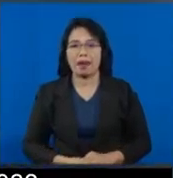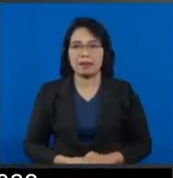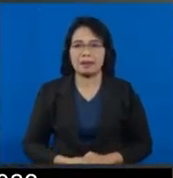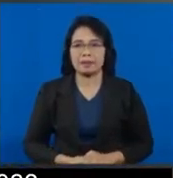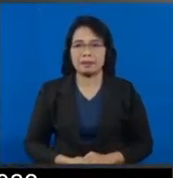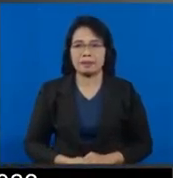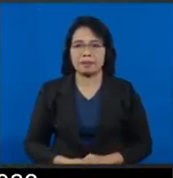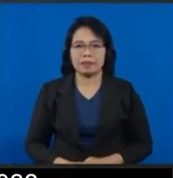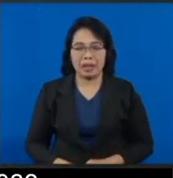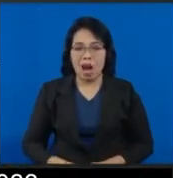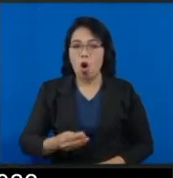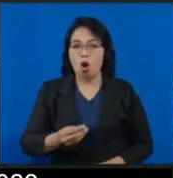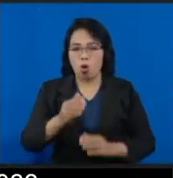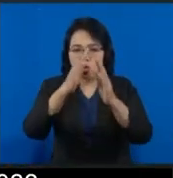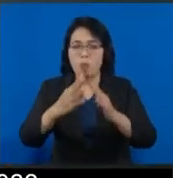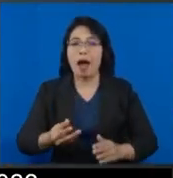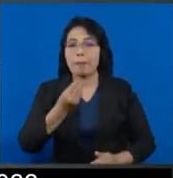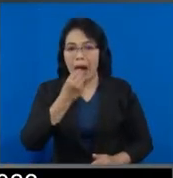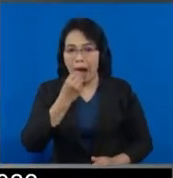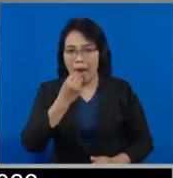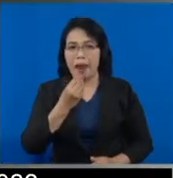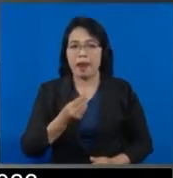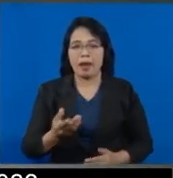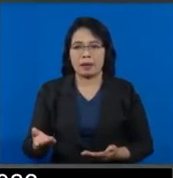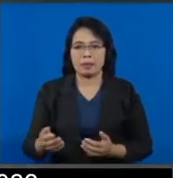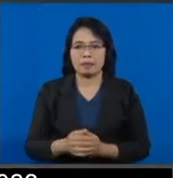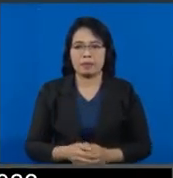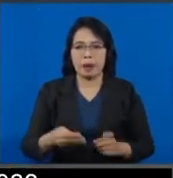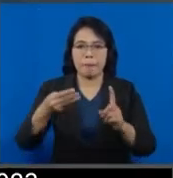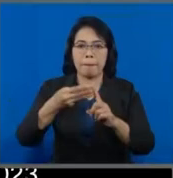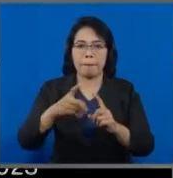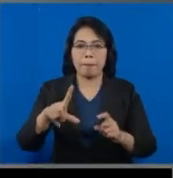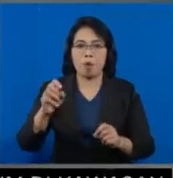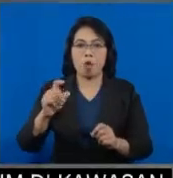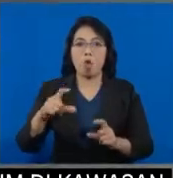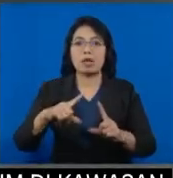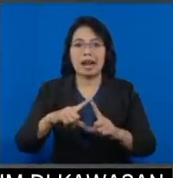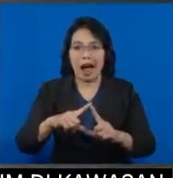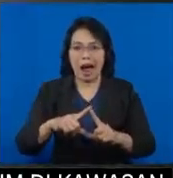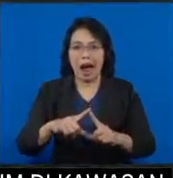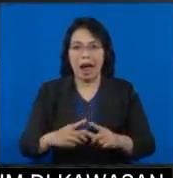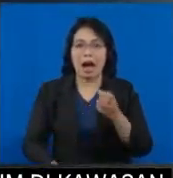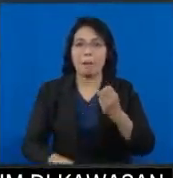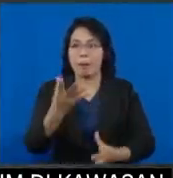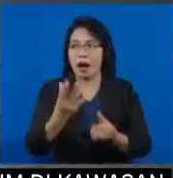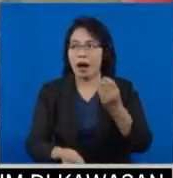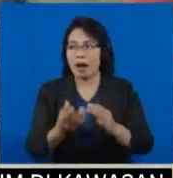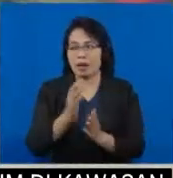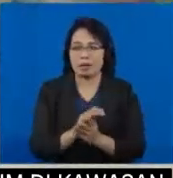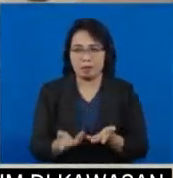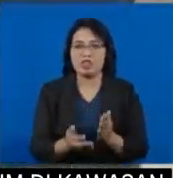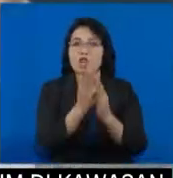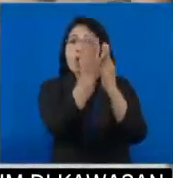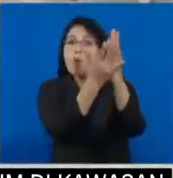Sebuah rumah makan di Kelurahan Kunduran, Kecamatan Kunduran, Kabupaten Blora, Jawa Tengah terbakar pada Minggu pagi. Menurut saksi